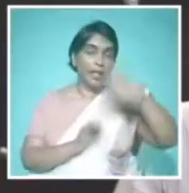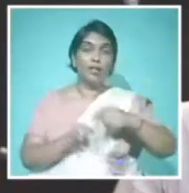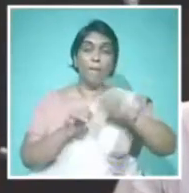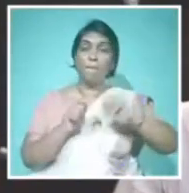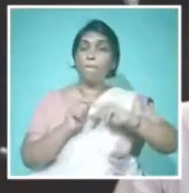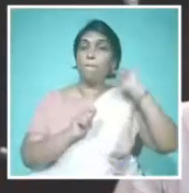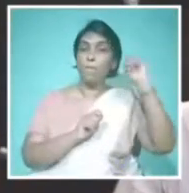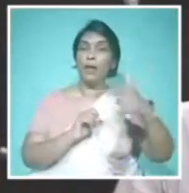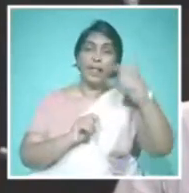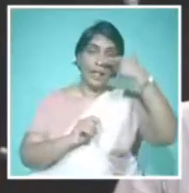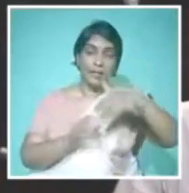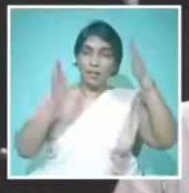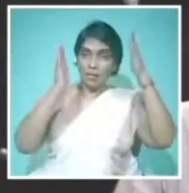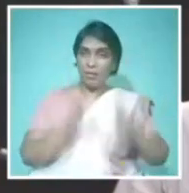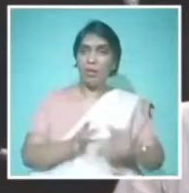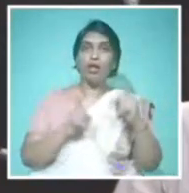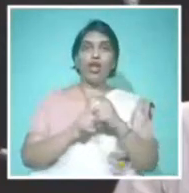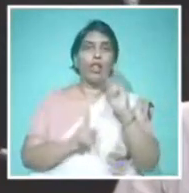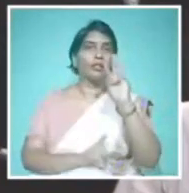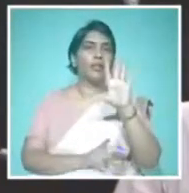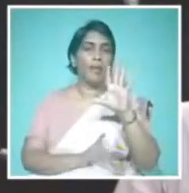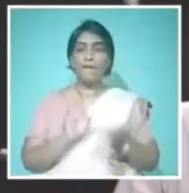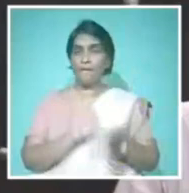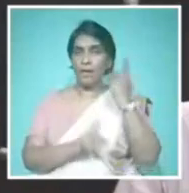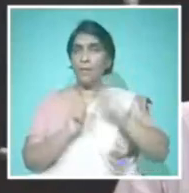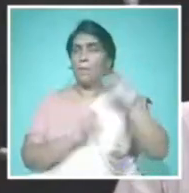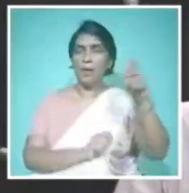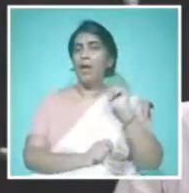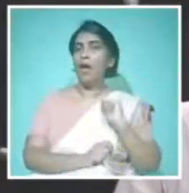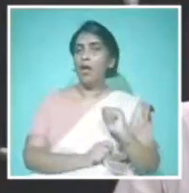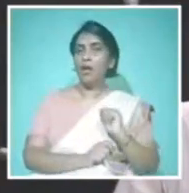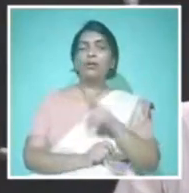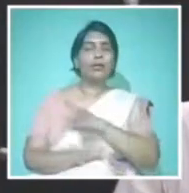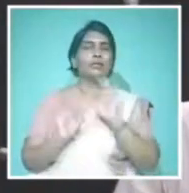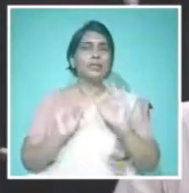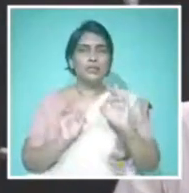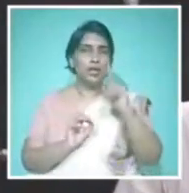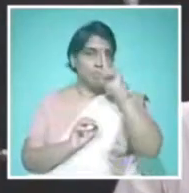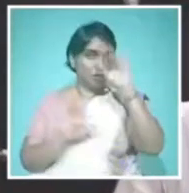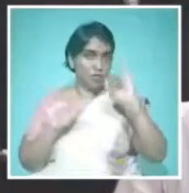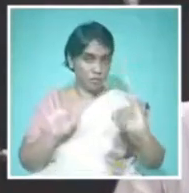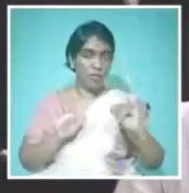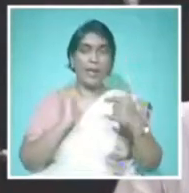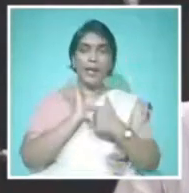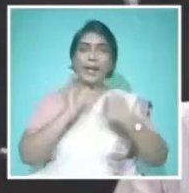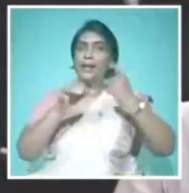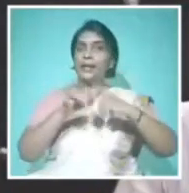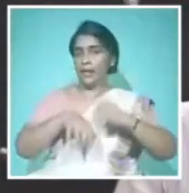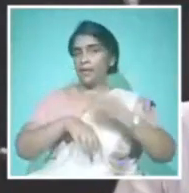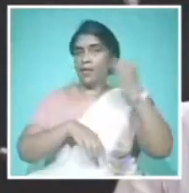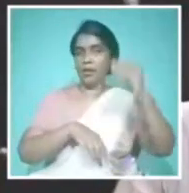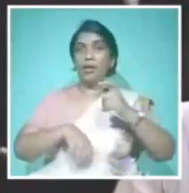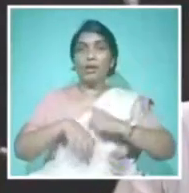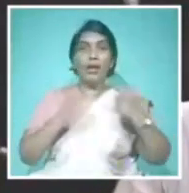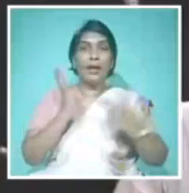mana? Tel barrel hekat dollar 35 kuadiye. Eh, kau muda, saman neng, satu hari ke kali attender hekat dengnone. Eh,